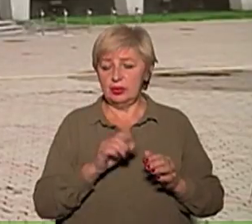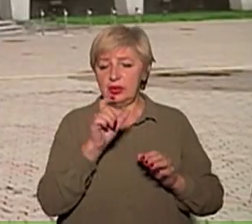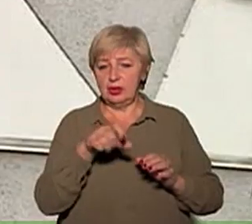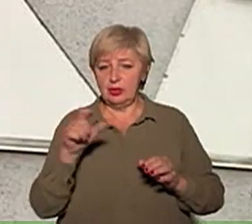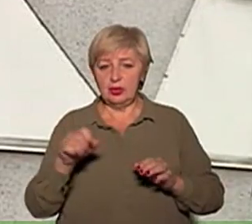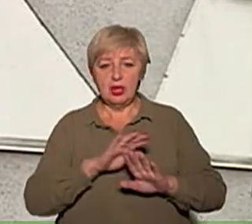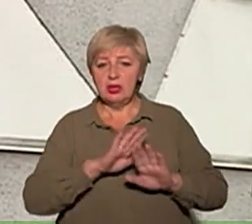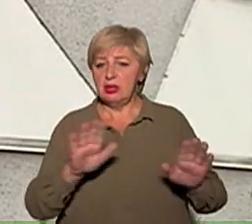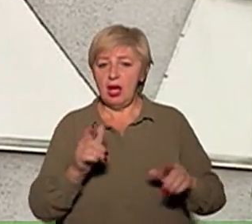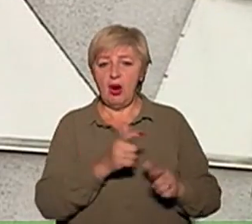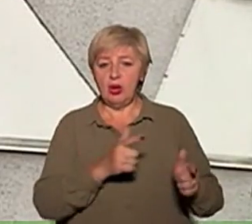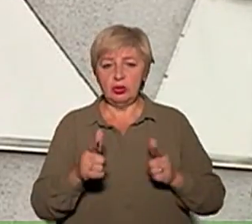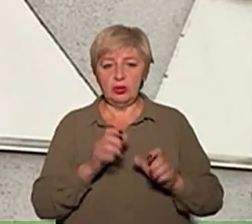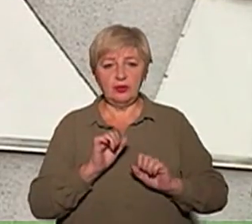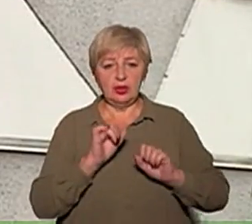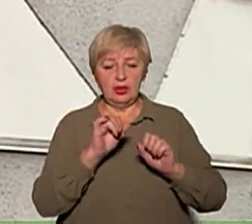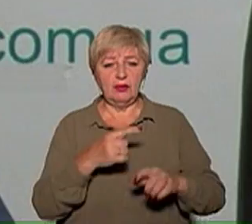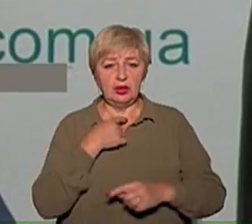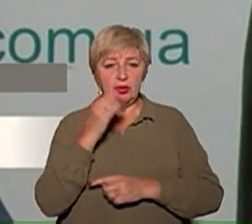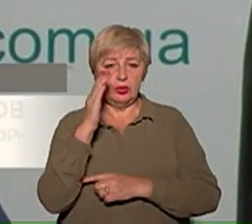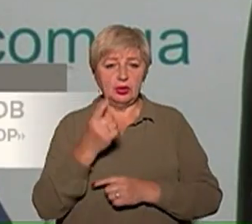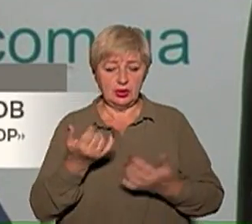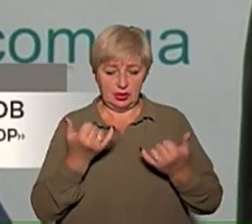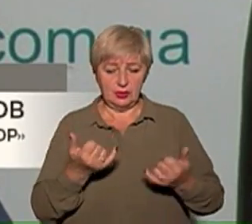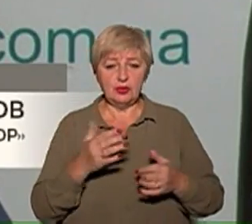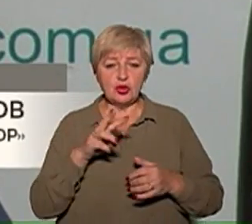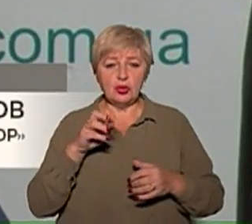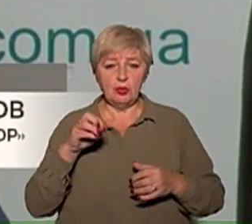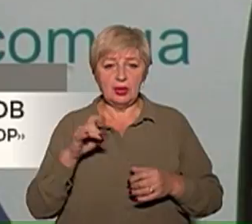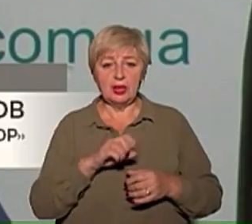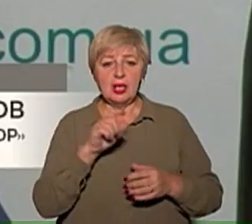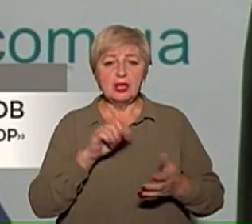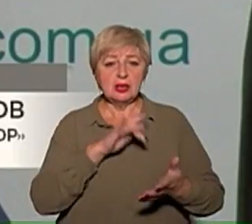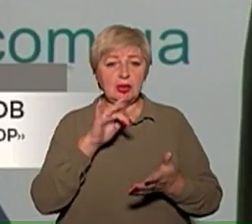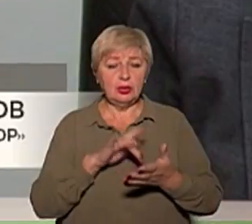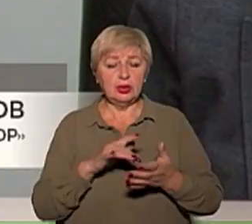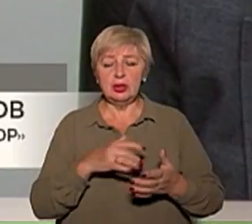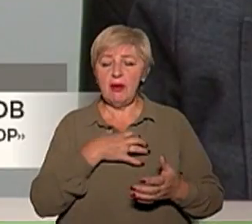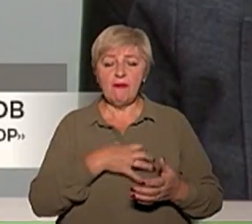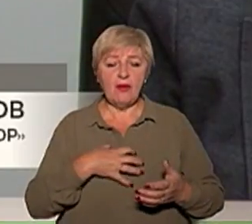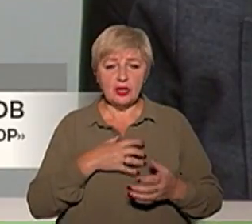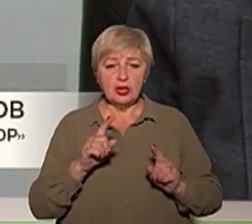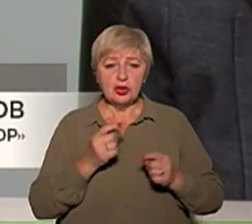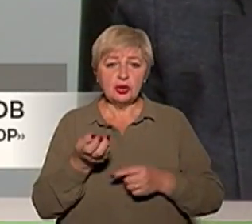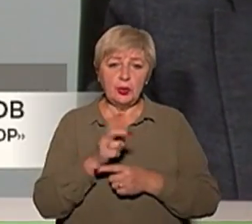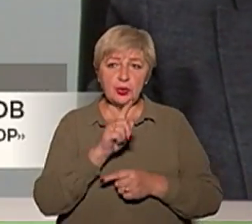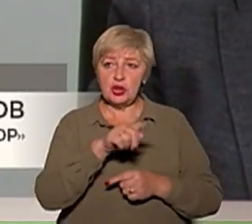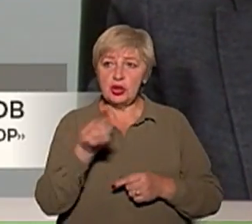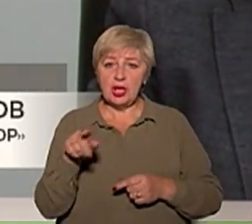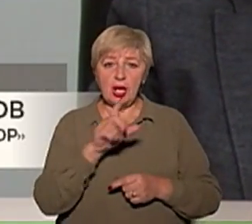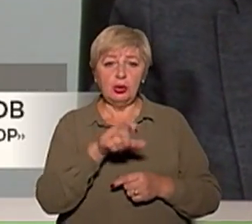не готові віддавати голос за чинного мера. Для города просто критически важно, чтобы пришли те люди,